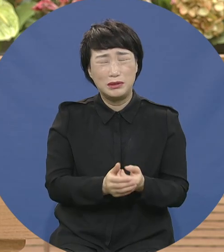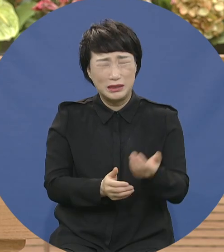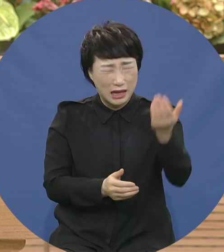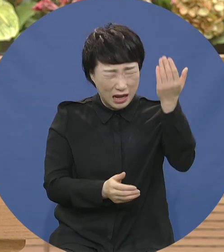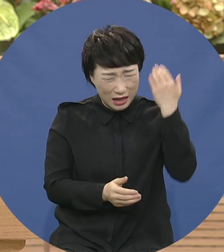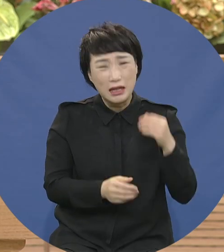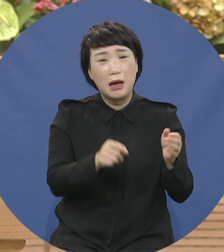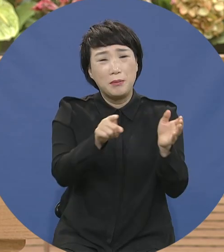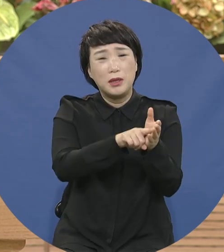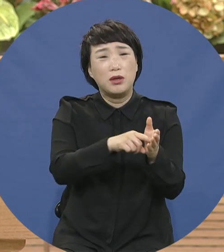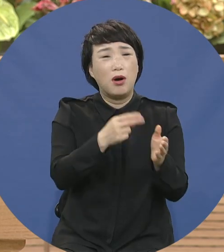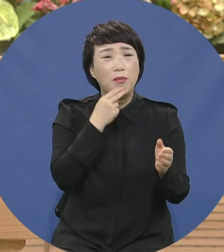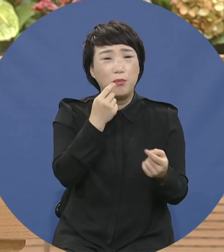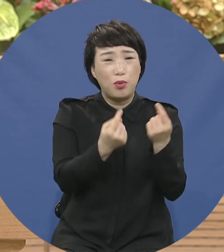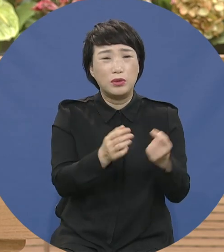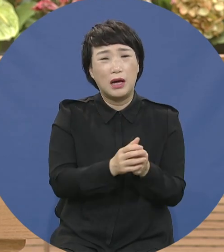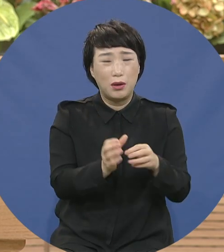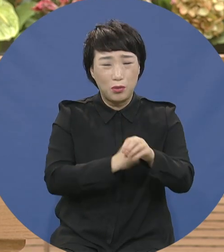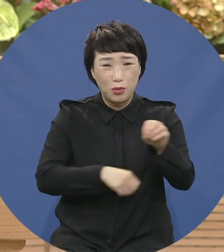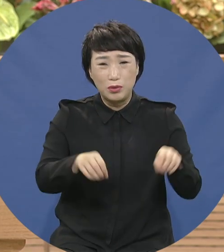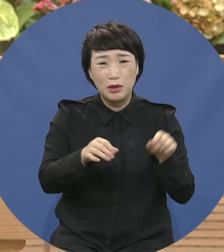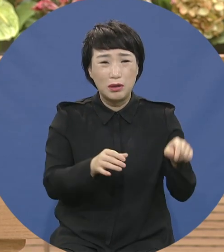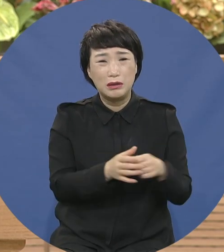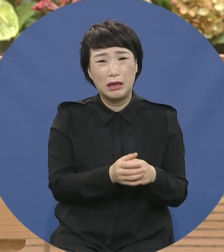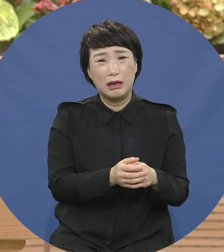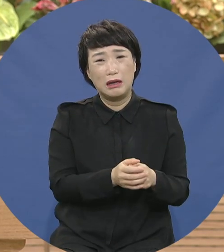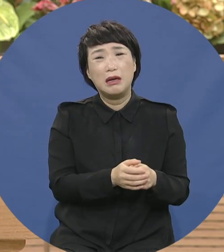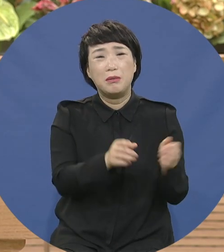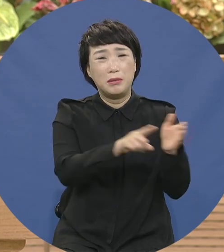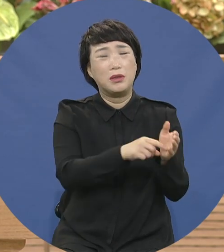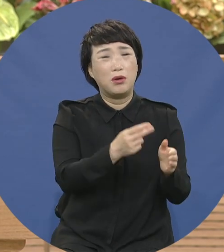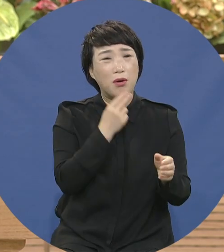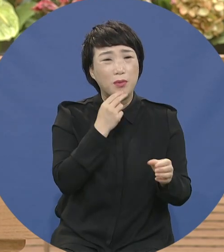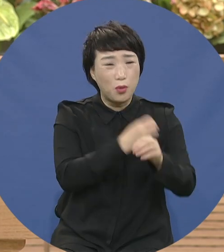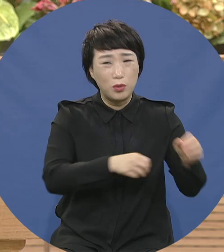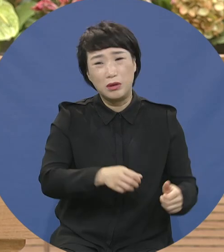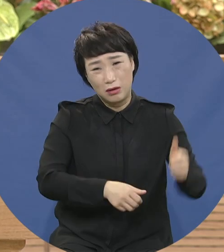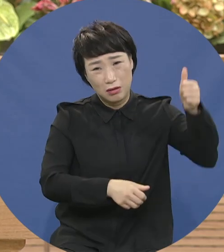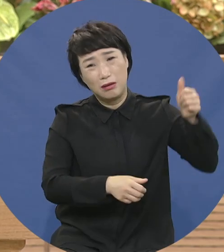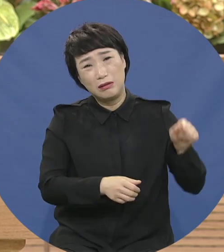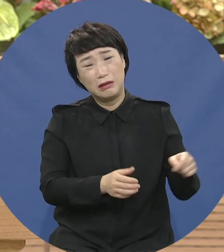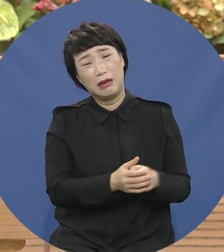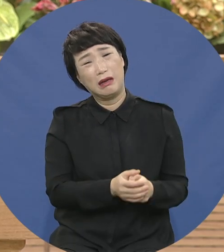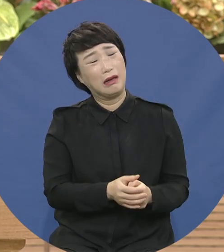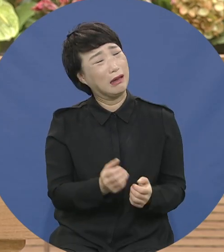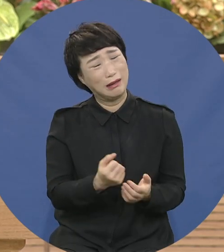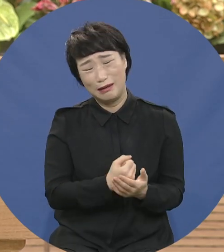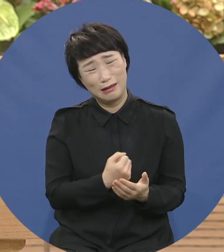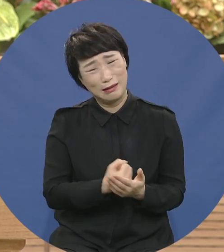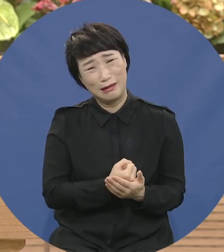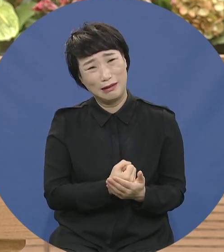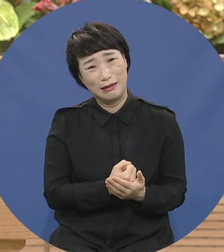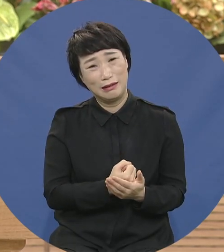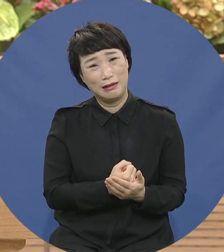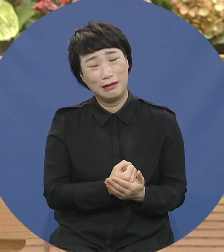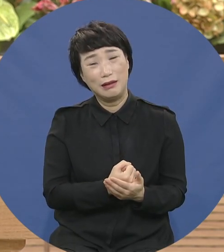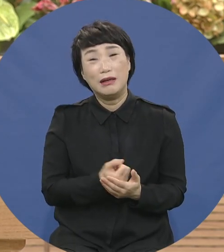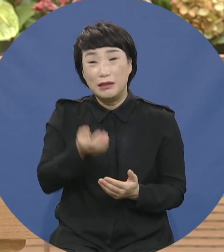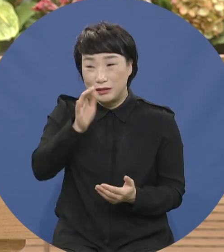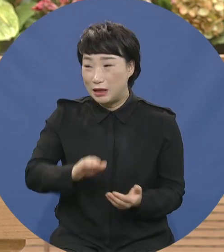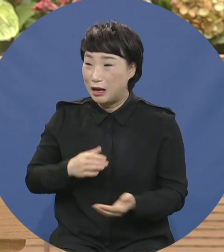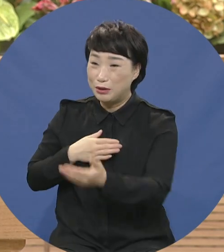과거에 믿지 않는 것보다 낫다 그 말이요. 믿지 않는 것이 낫다 그 말이요.